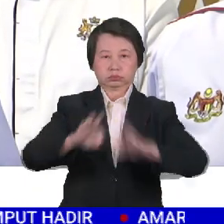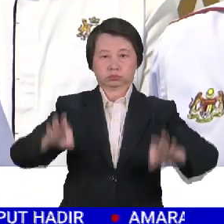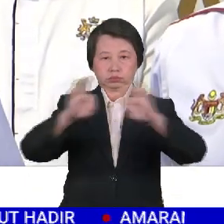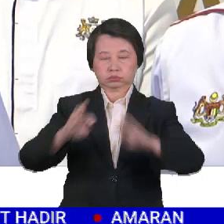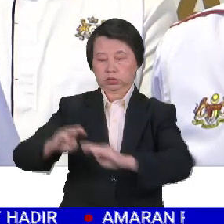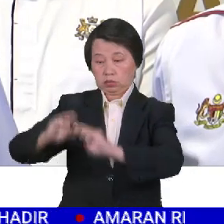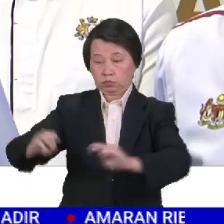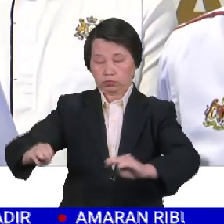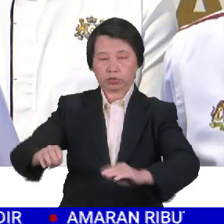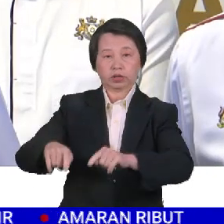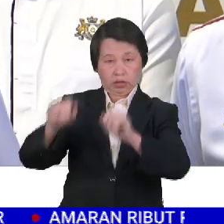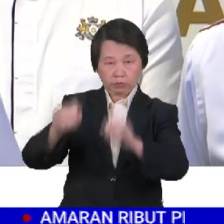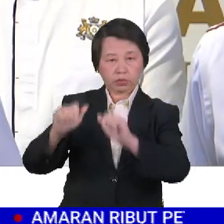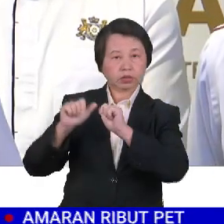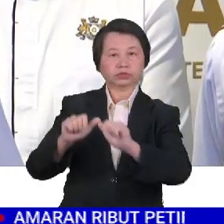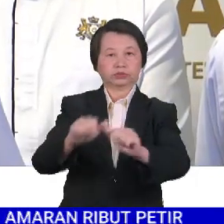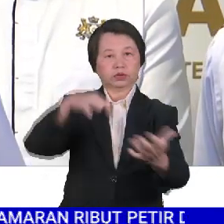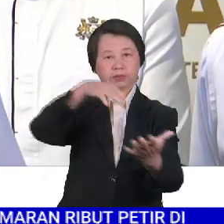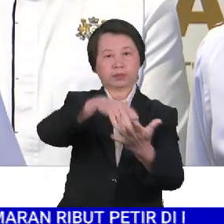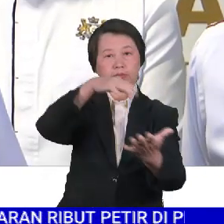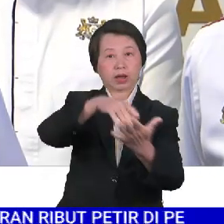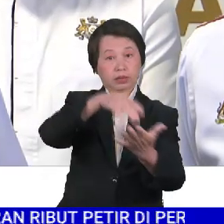pelajar-pelajar dan murid-murid boleh terus belajar